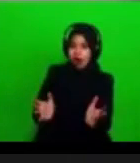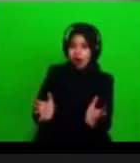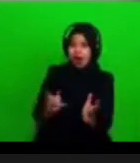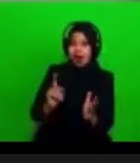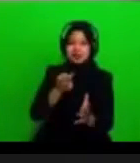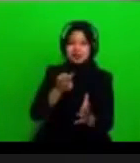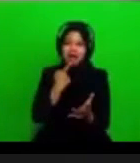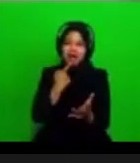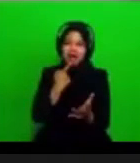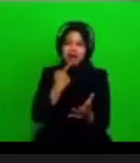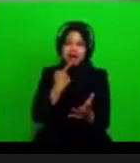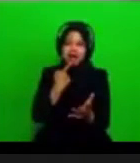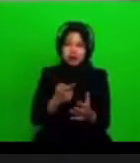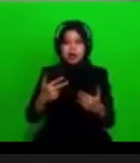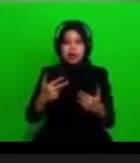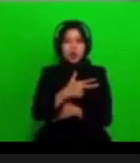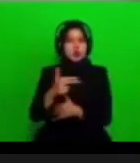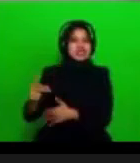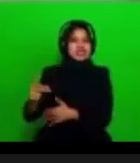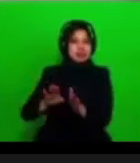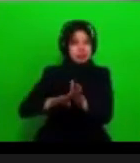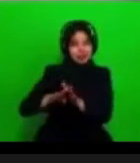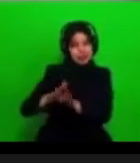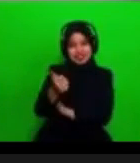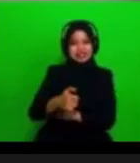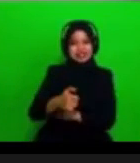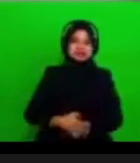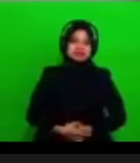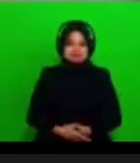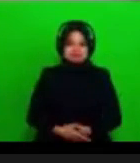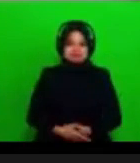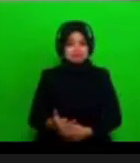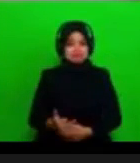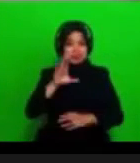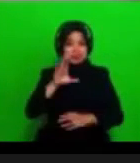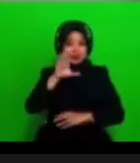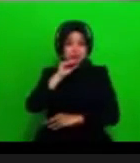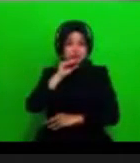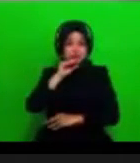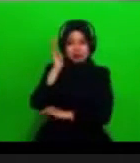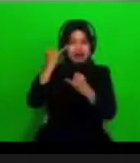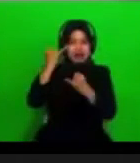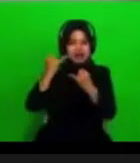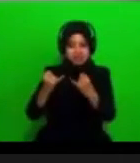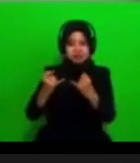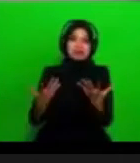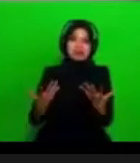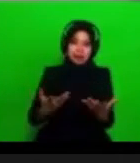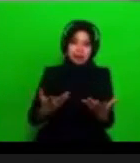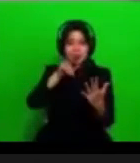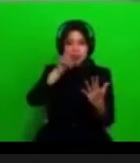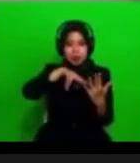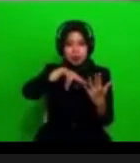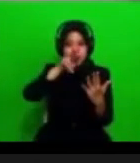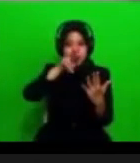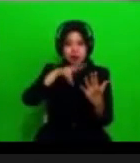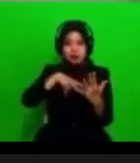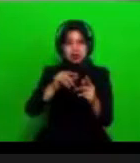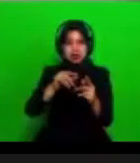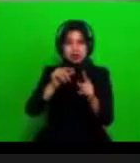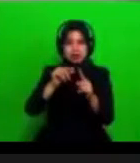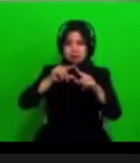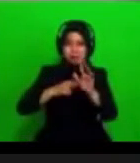dalam mewujudkan Indonesia maju. Sebelum mengakhiri sambutan ini, saya akan membacakan